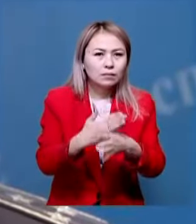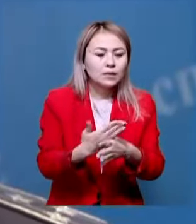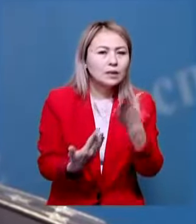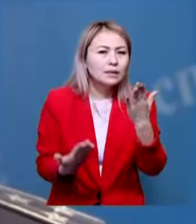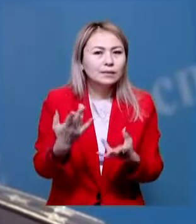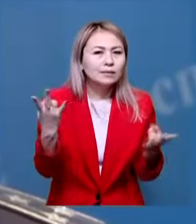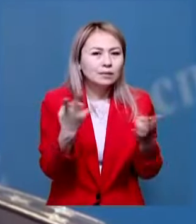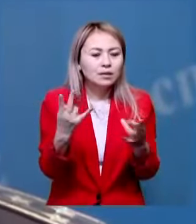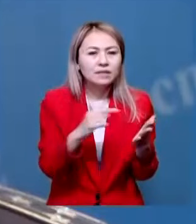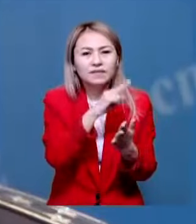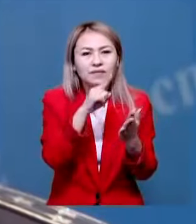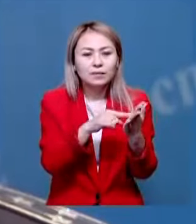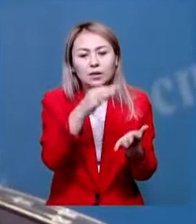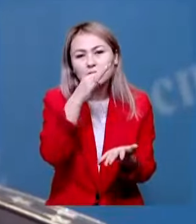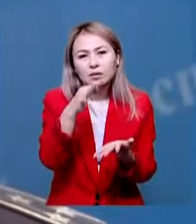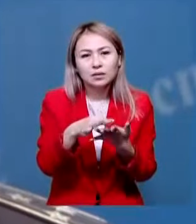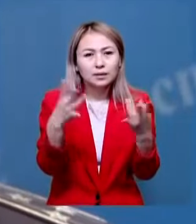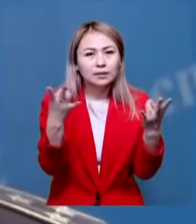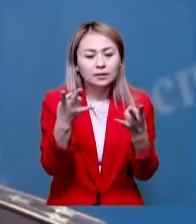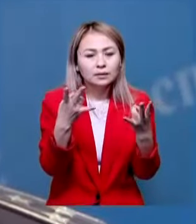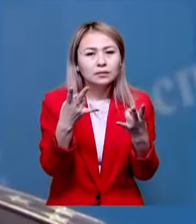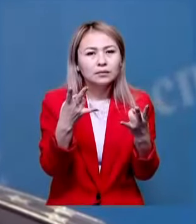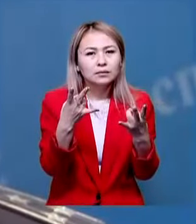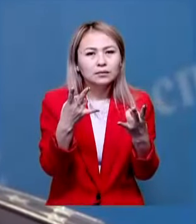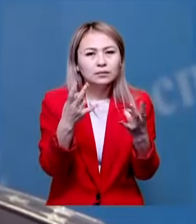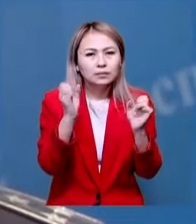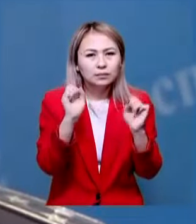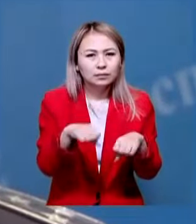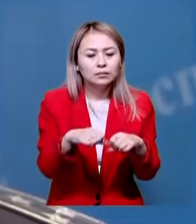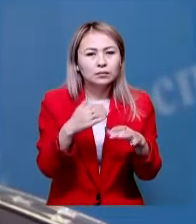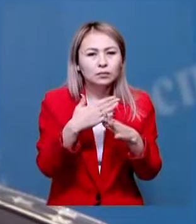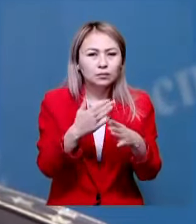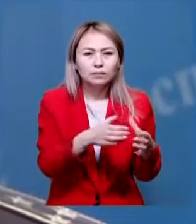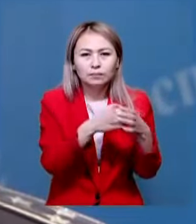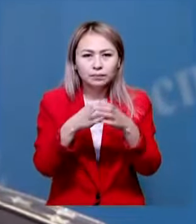не бір қандай сұрақтарға жауап беру керек болса, саптық құрам жағынан көмек көрсетіледі.